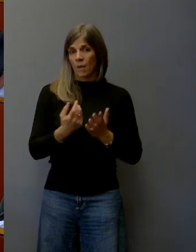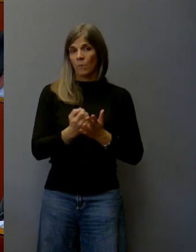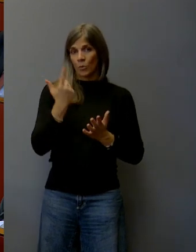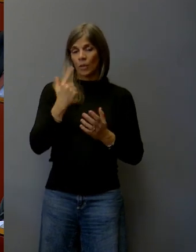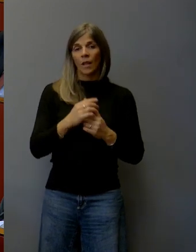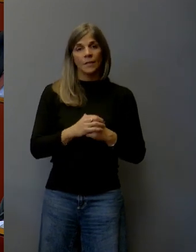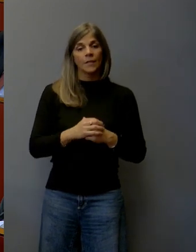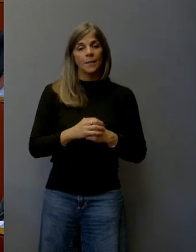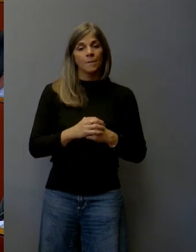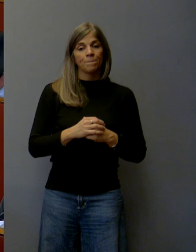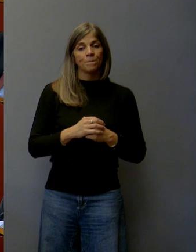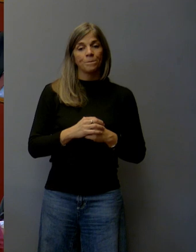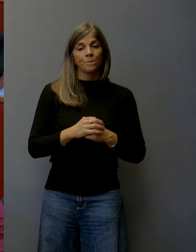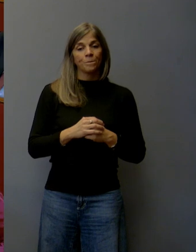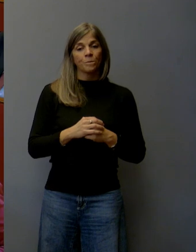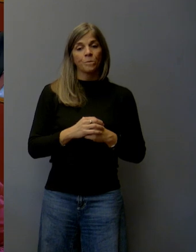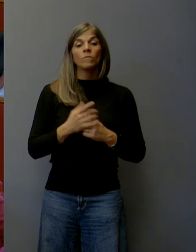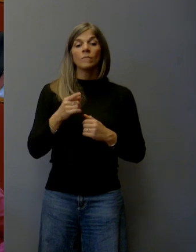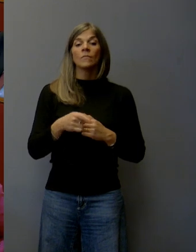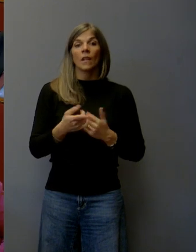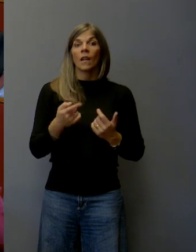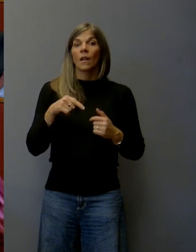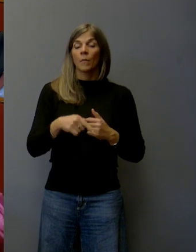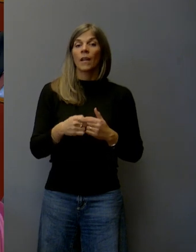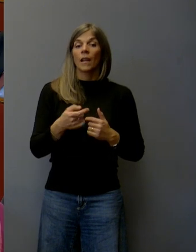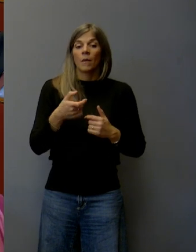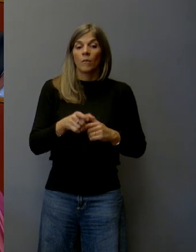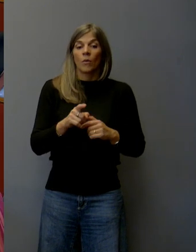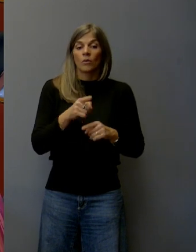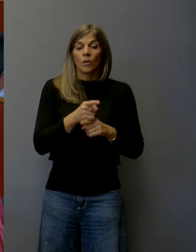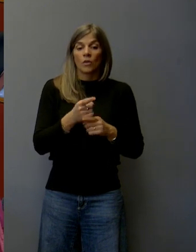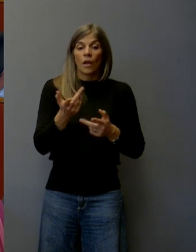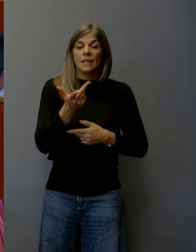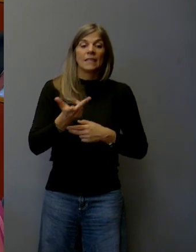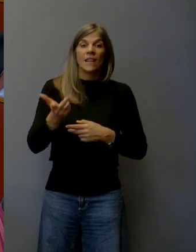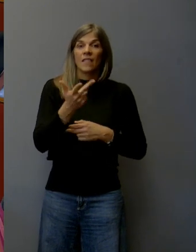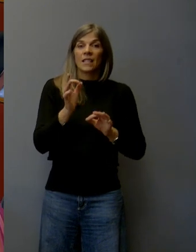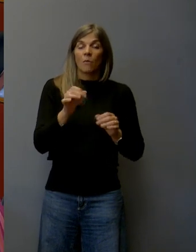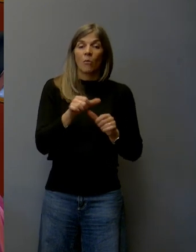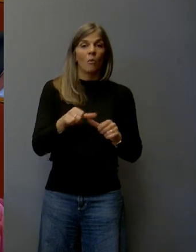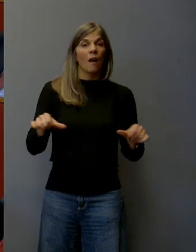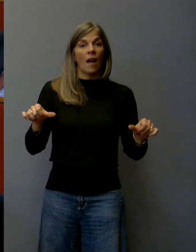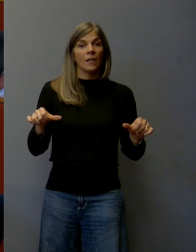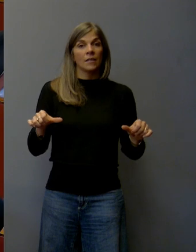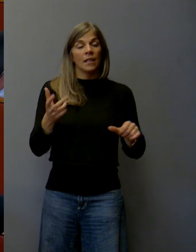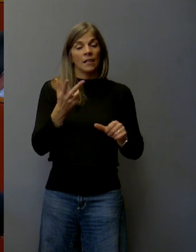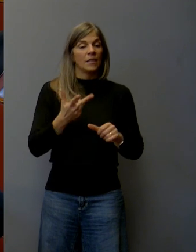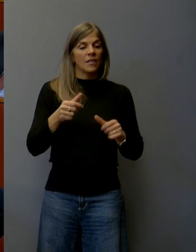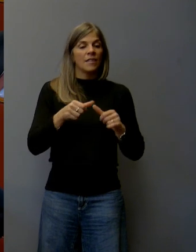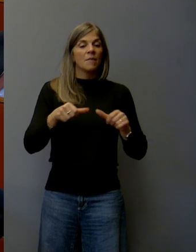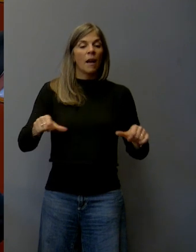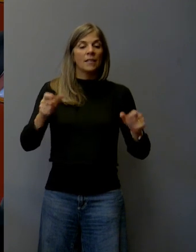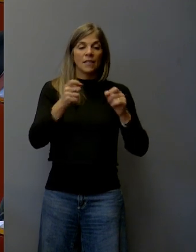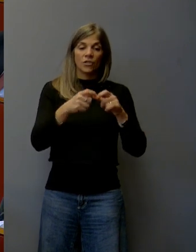perché anche qua siamo in termini di restituzione e di servizi essenziali per la città